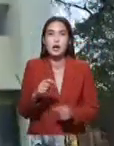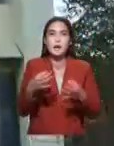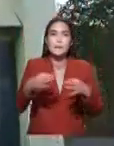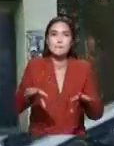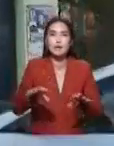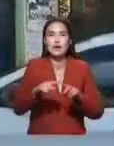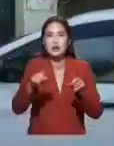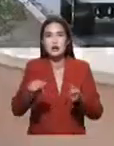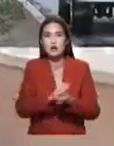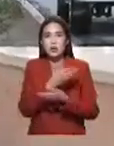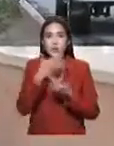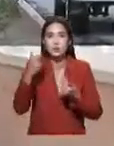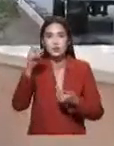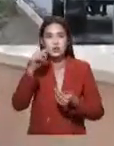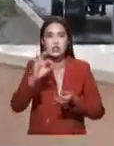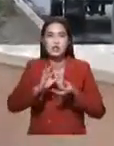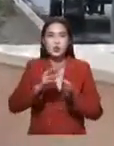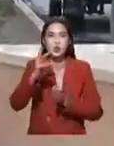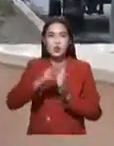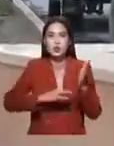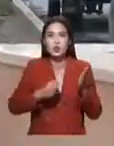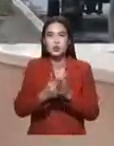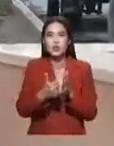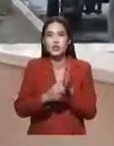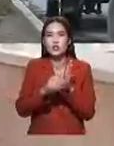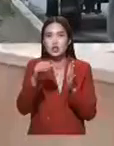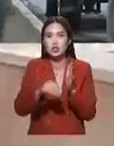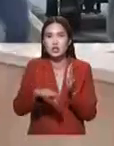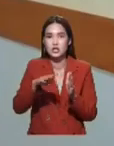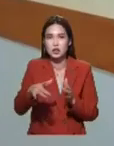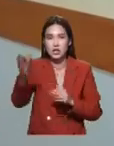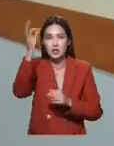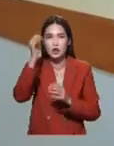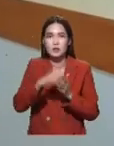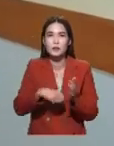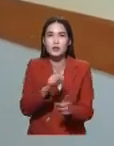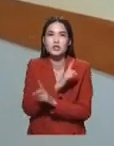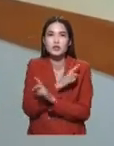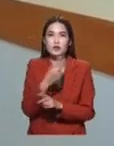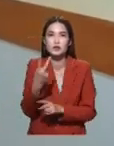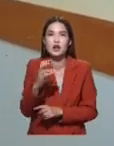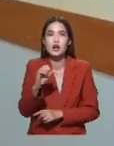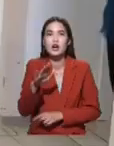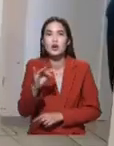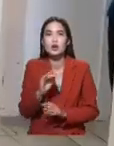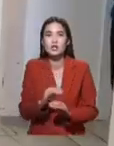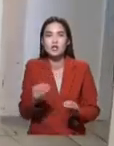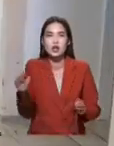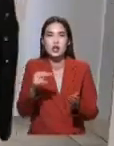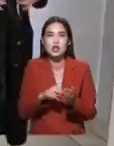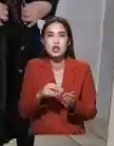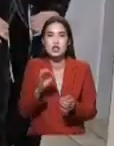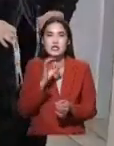безлицензионную деятельность предусмотрен серьезный штраф до 600 тысяч тенге. Напомню, причиной гибели двух актауских детей стало